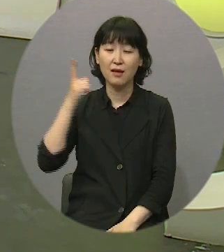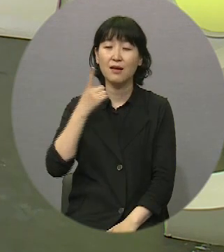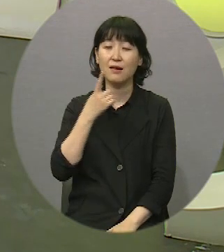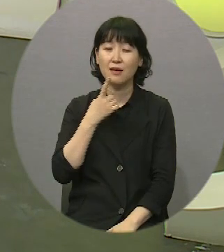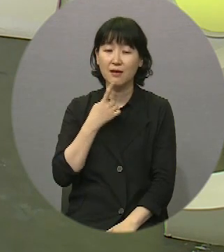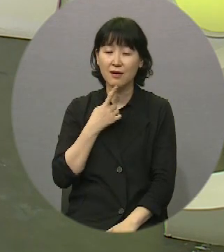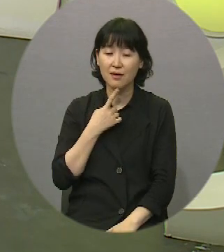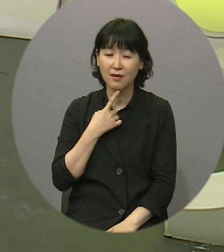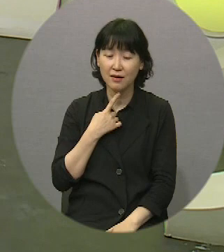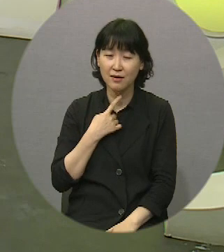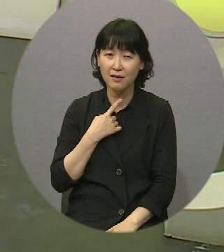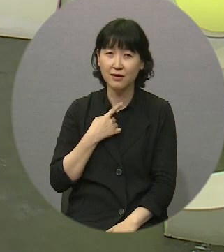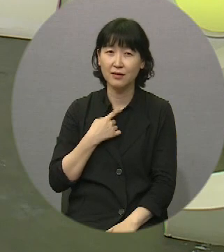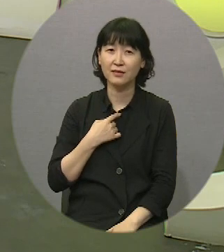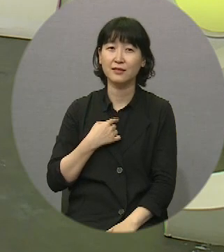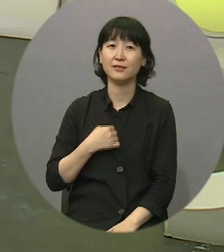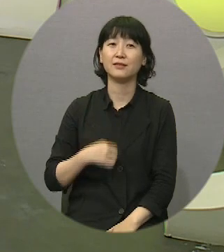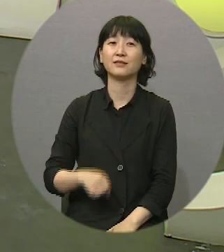맹세했었지